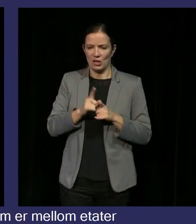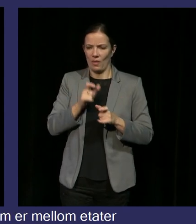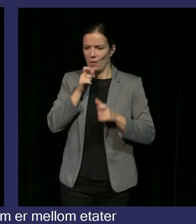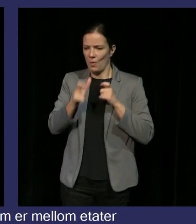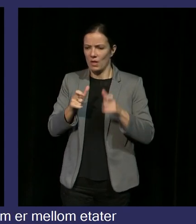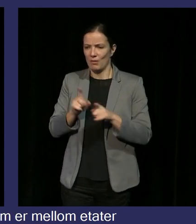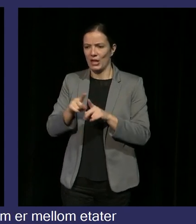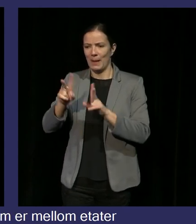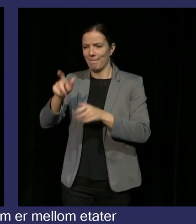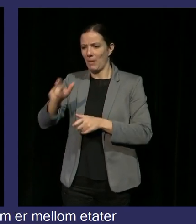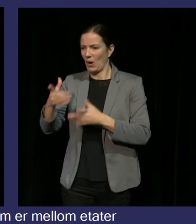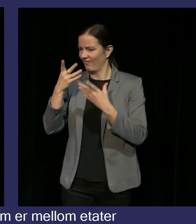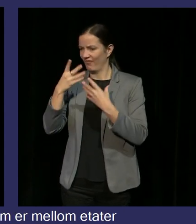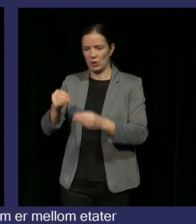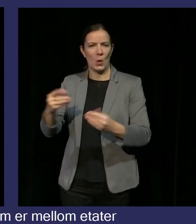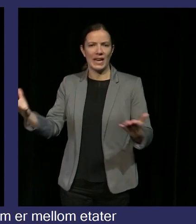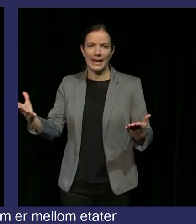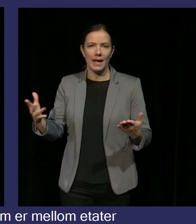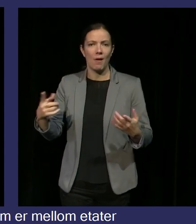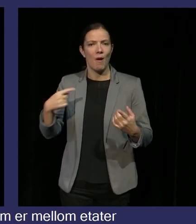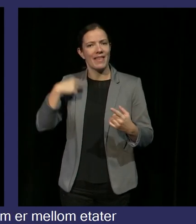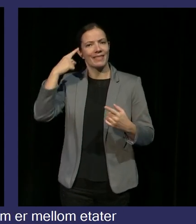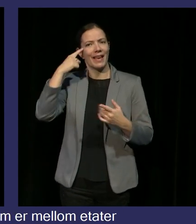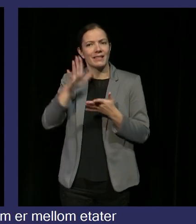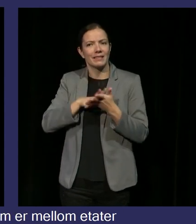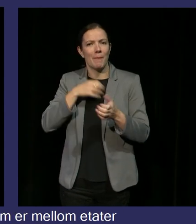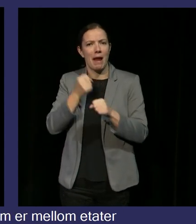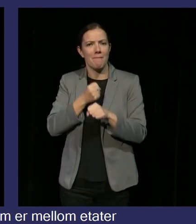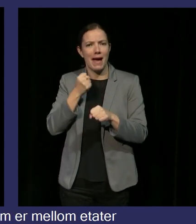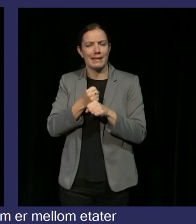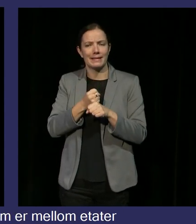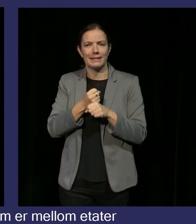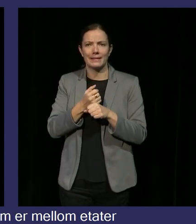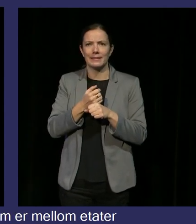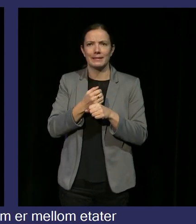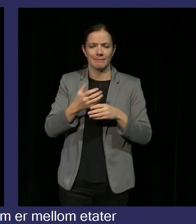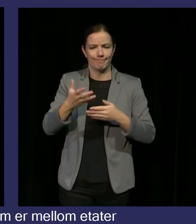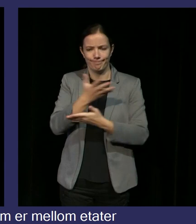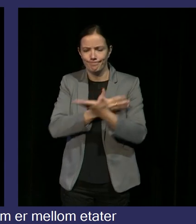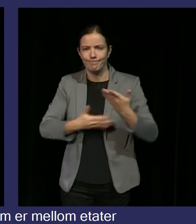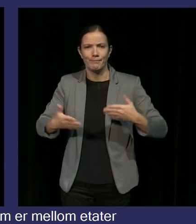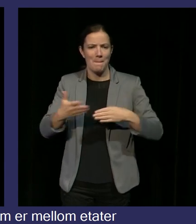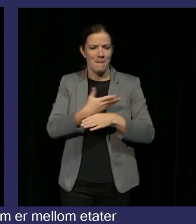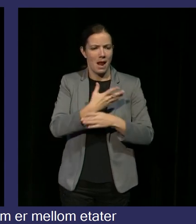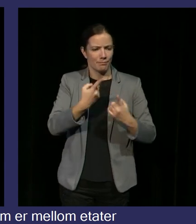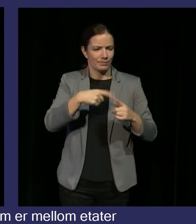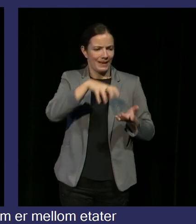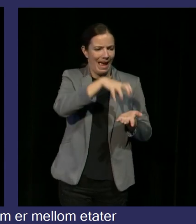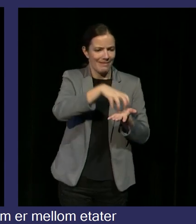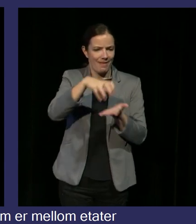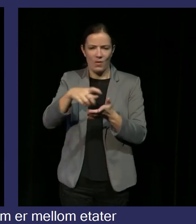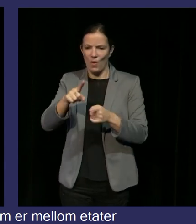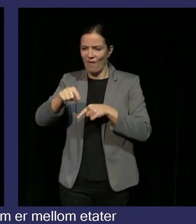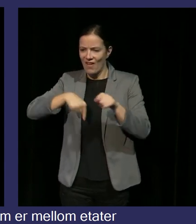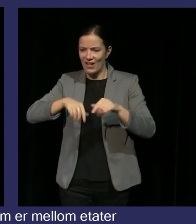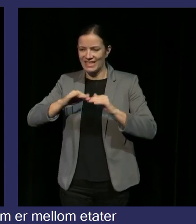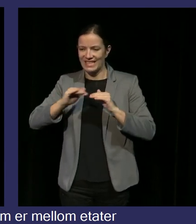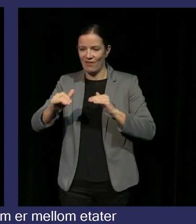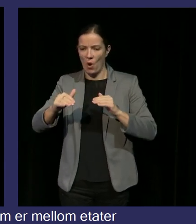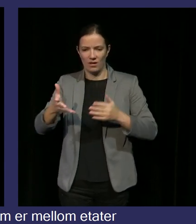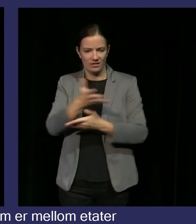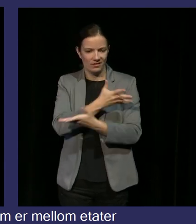brukerne. Og jeg tenker at det samarbeidsklima som mellom etater og forvaltningsnivåer nå, jo